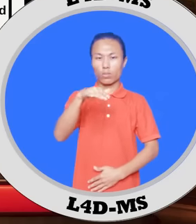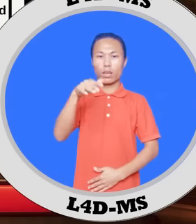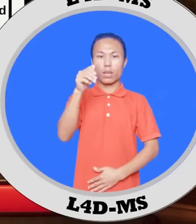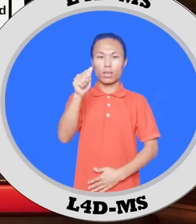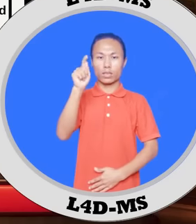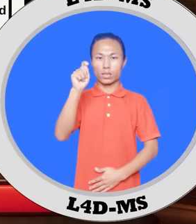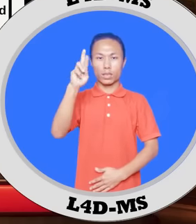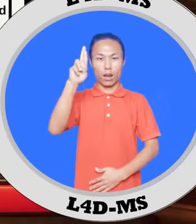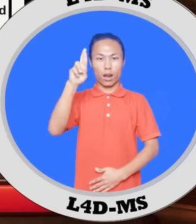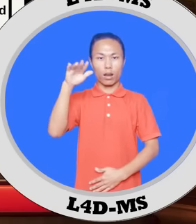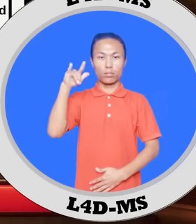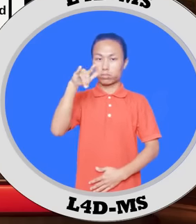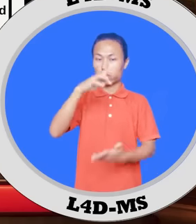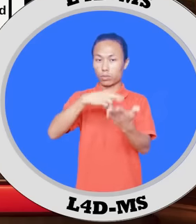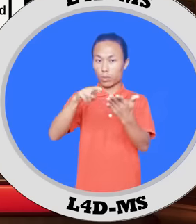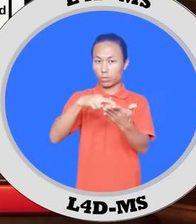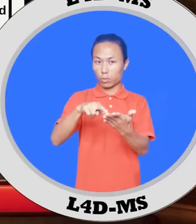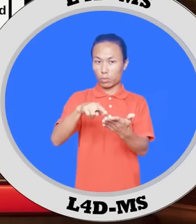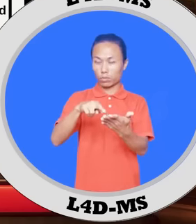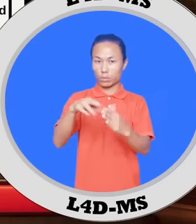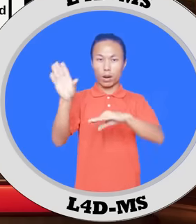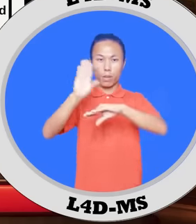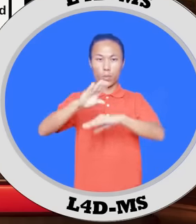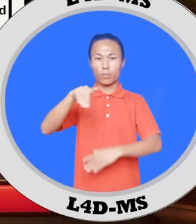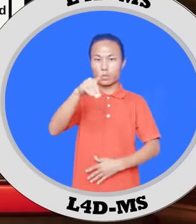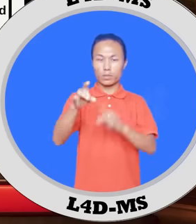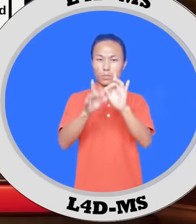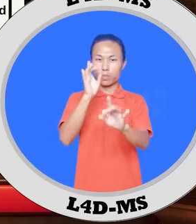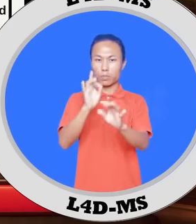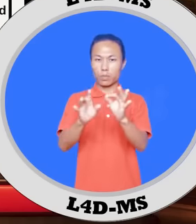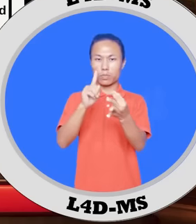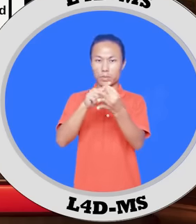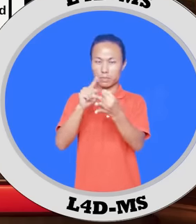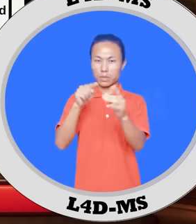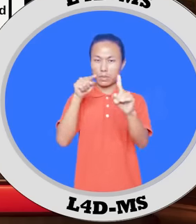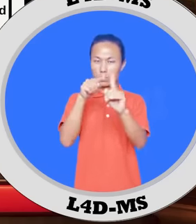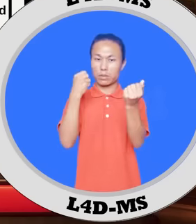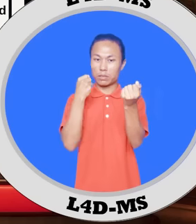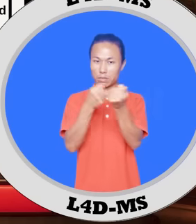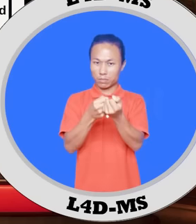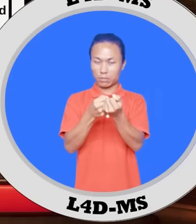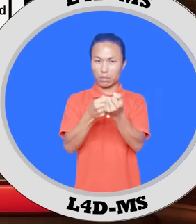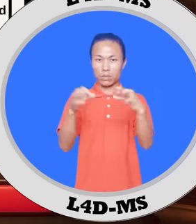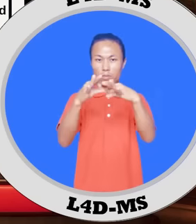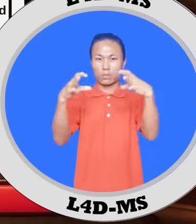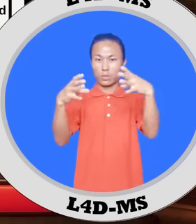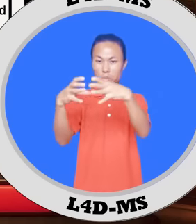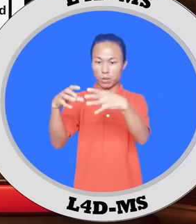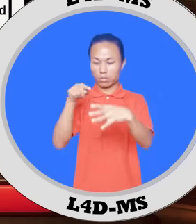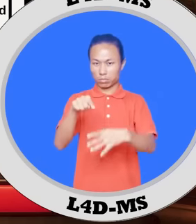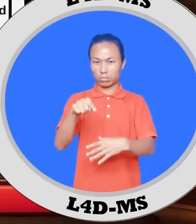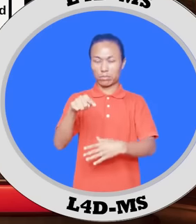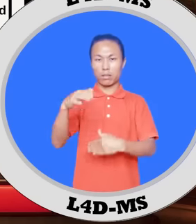နဲ့ ATR လေယာဉ်တွေအပိုပစ္စည်းတွေနဲ့ပြုပြင်ထိန်းသိမ်းရေးဝန်ဆောင်မှုတွေကိုလလန်းမီရရှိနေနိုင်ခဲ့တာကတော့လ